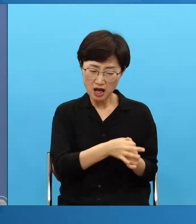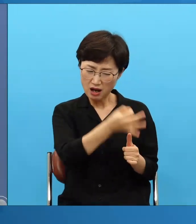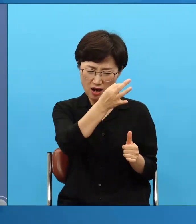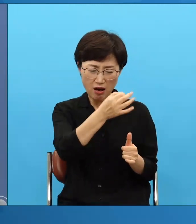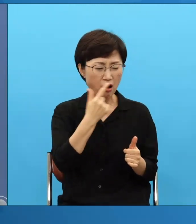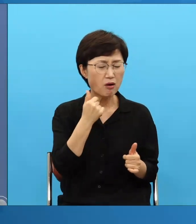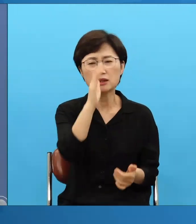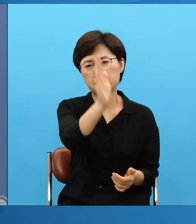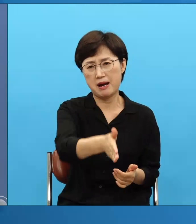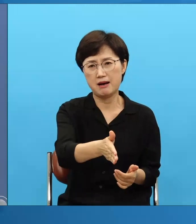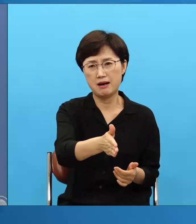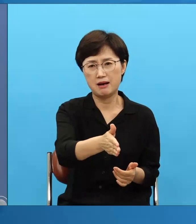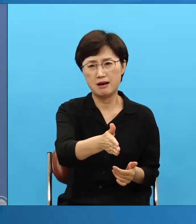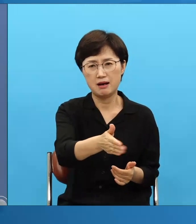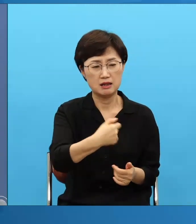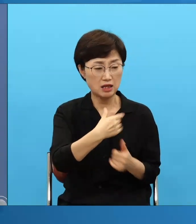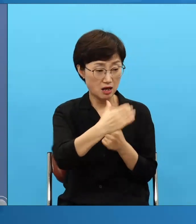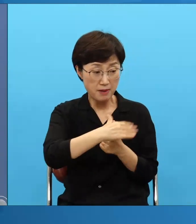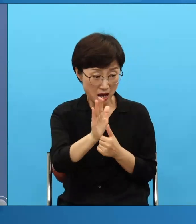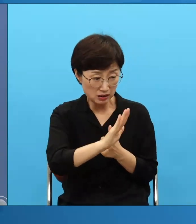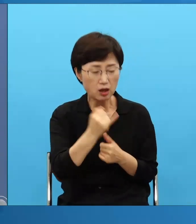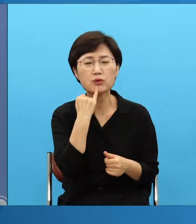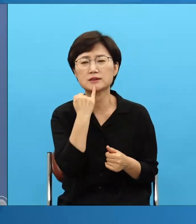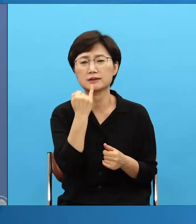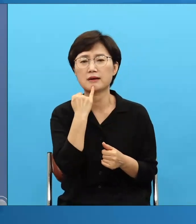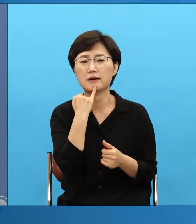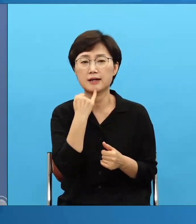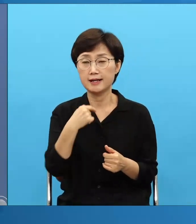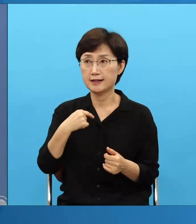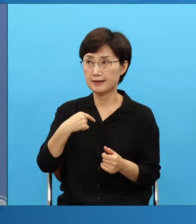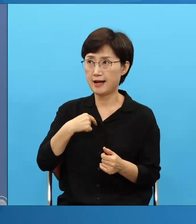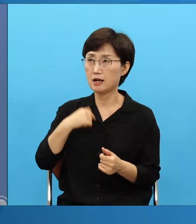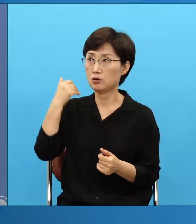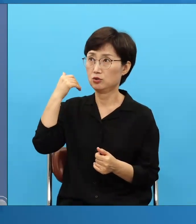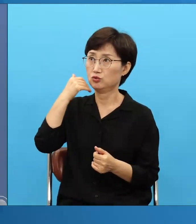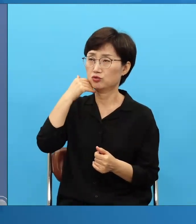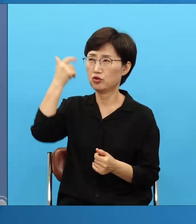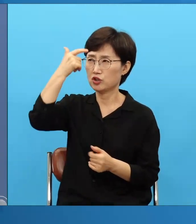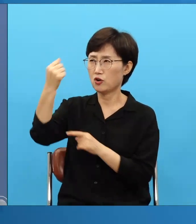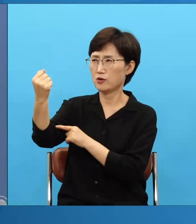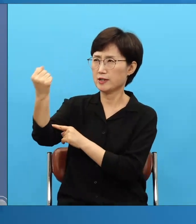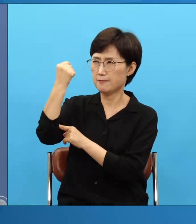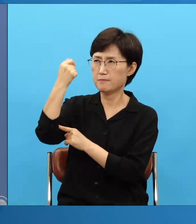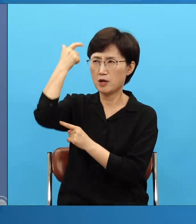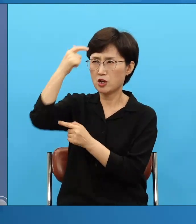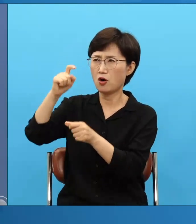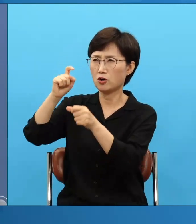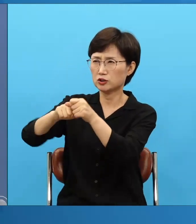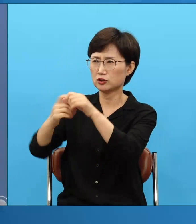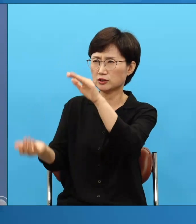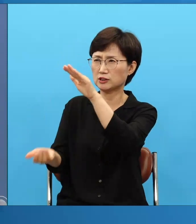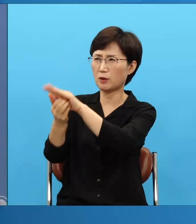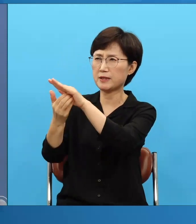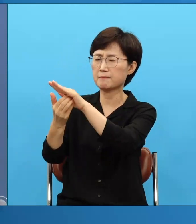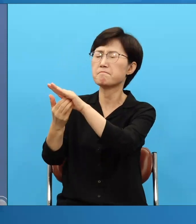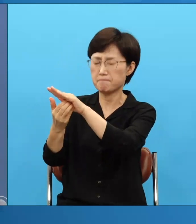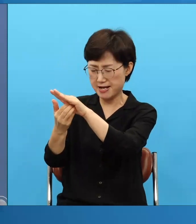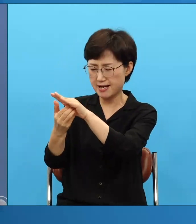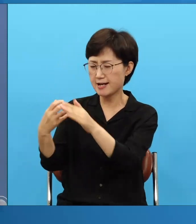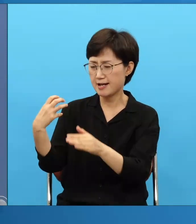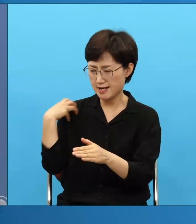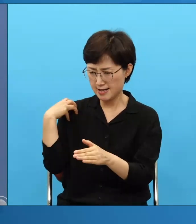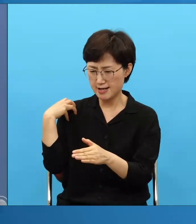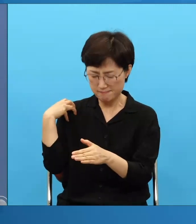And 없습니다. there's no need for me to do this. 나는 영적 서밋이 되어서 그들을 살리는 증인이 될 것이다. I will become the spiritual summit and